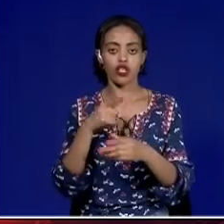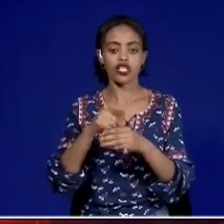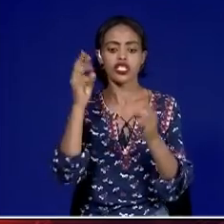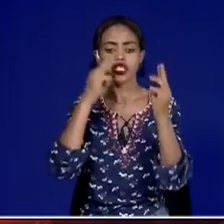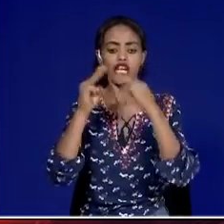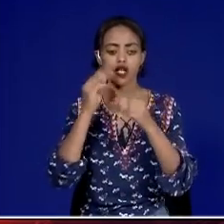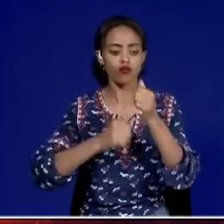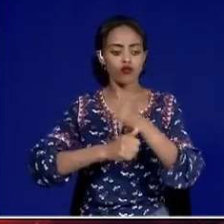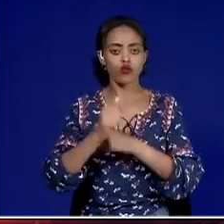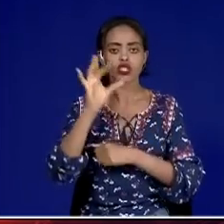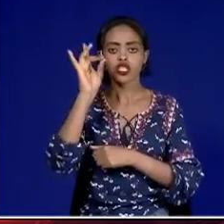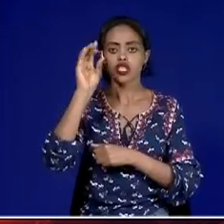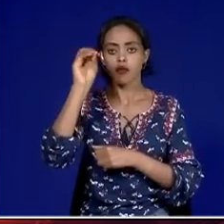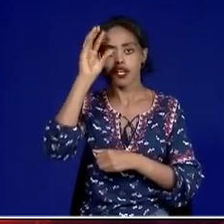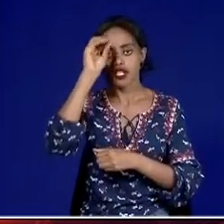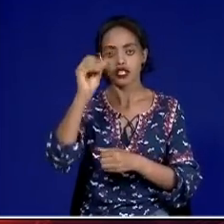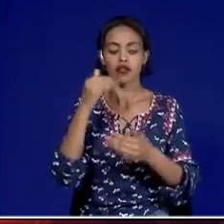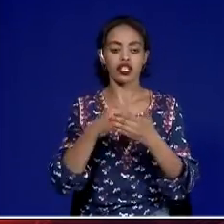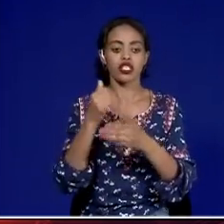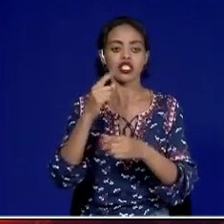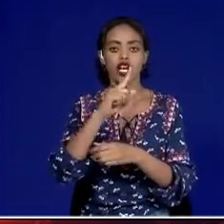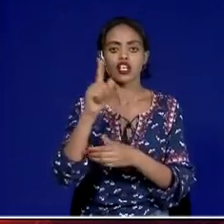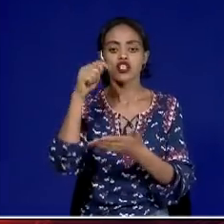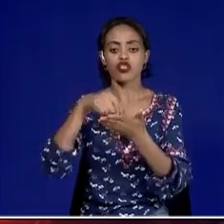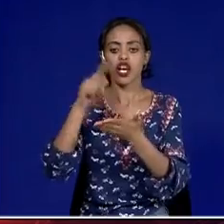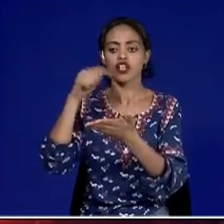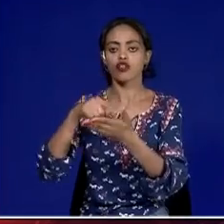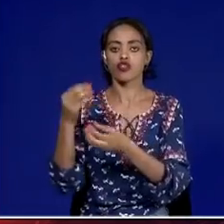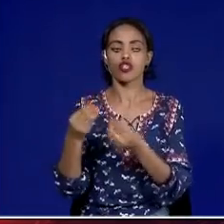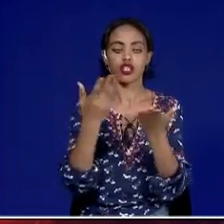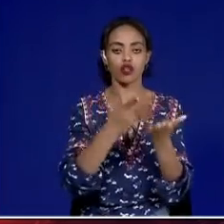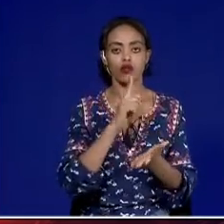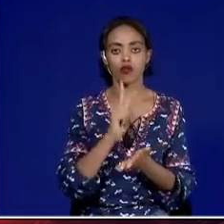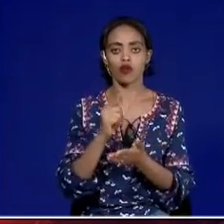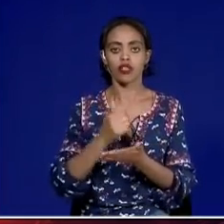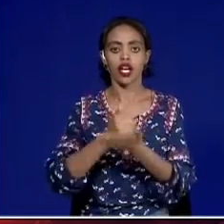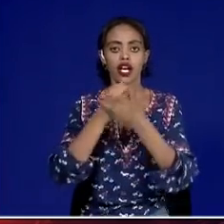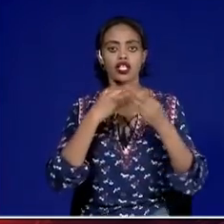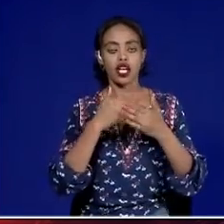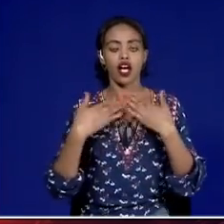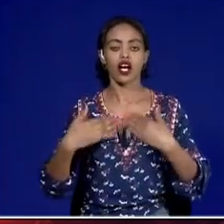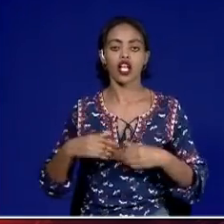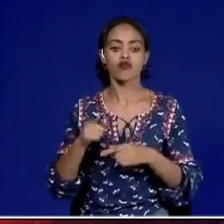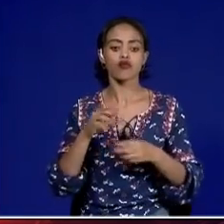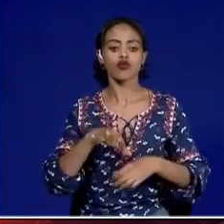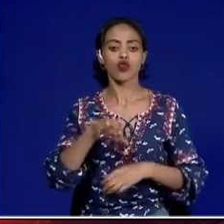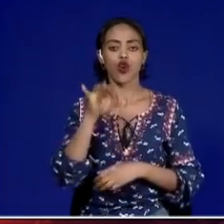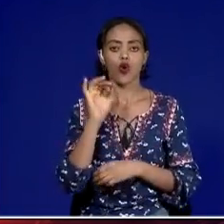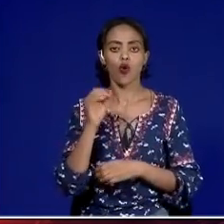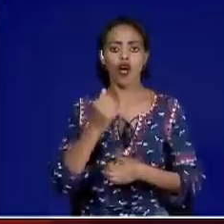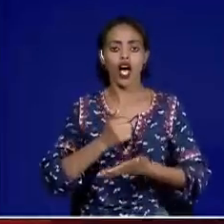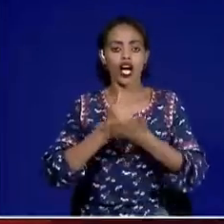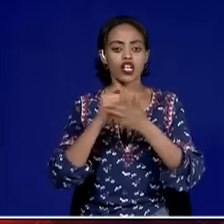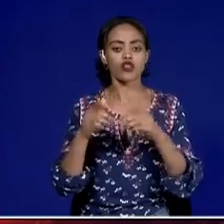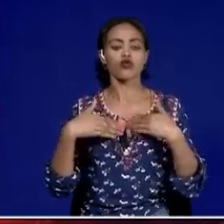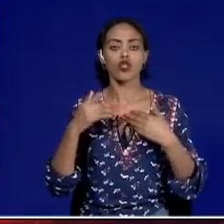ንፀገም ዝተቐልዑ 80 ሱናት ወገናት ንነፍሰ ወከፎም 1,000 ቅርሺ ብሓገዝ ኣበርኪቶም። ተሓጋዚ ኣካላት ብወገኖም በቲ ዝረኸብዎ ሓገዝ